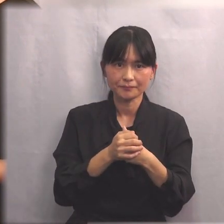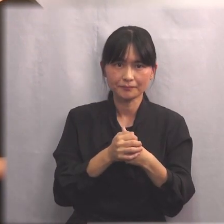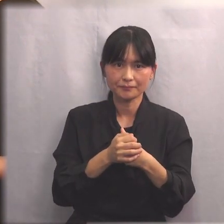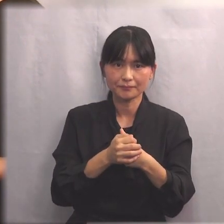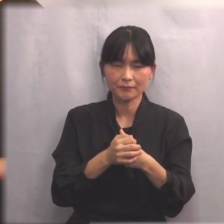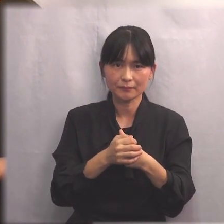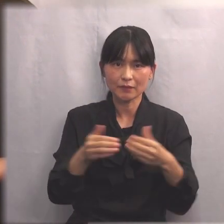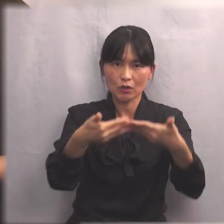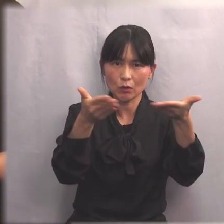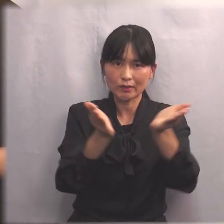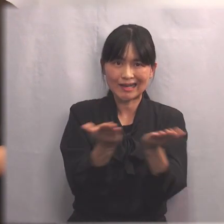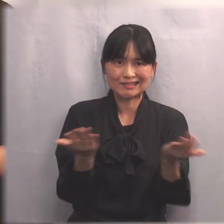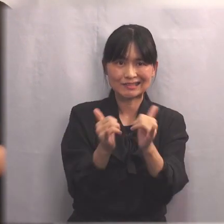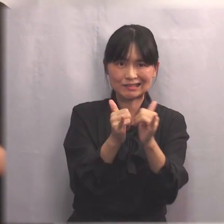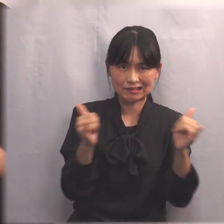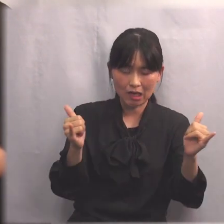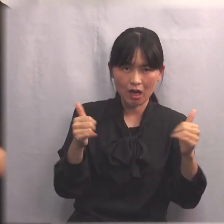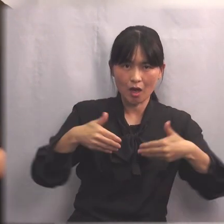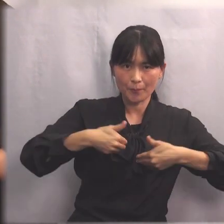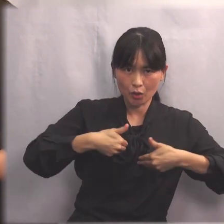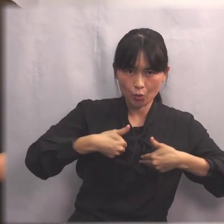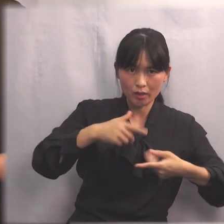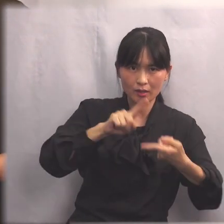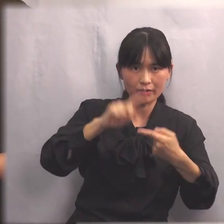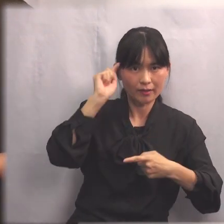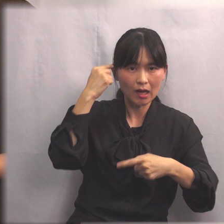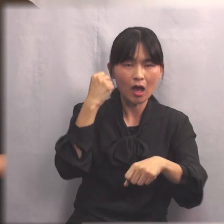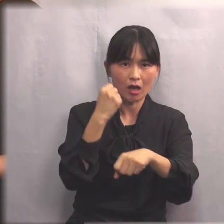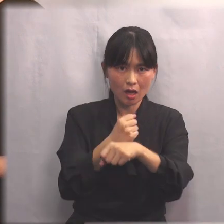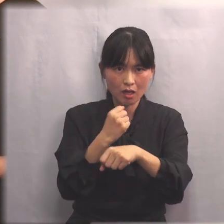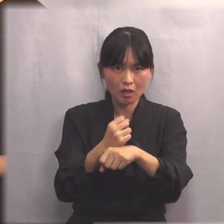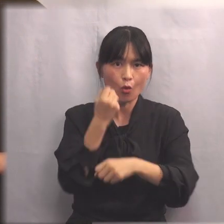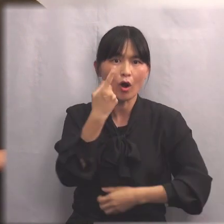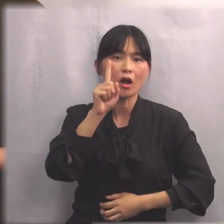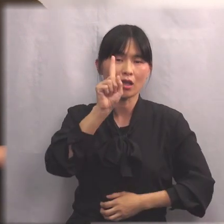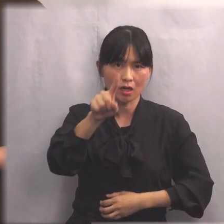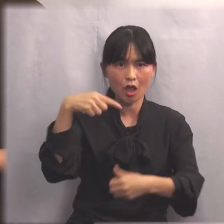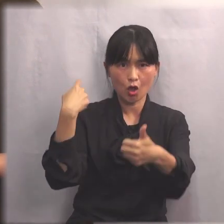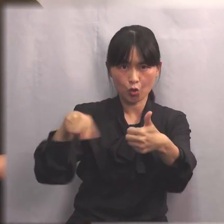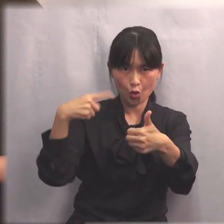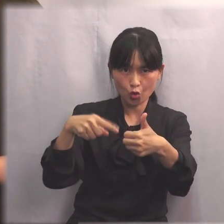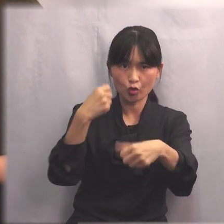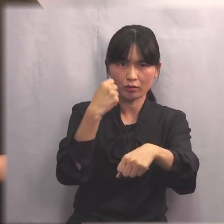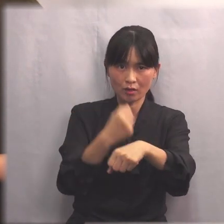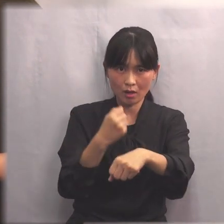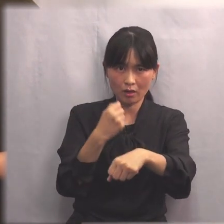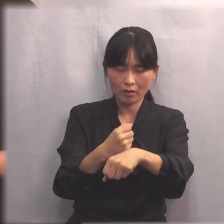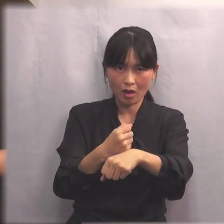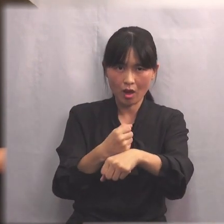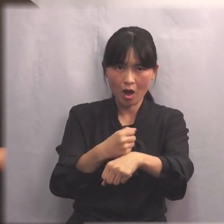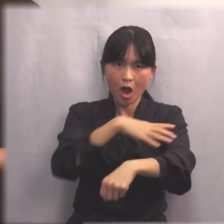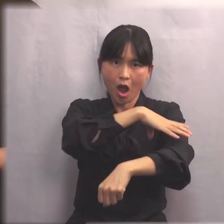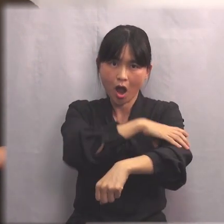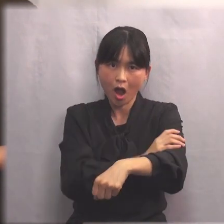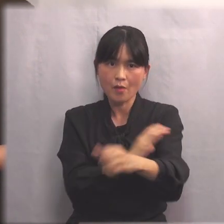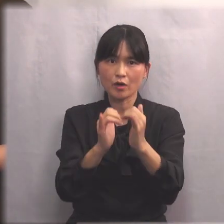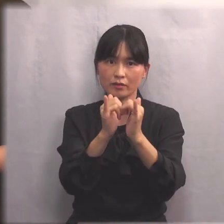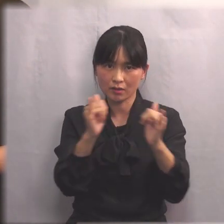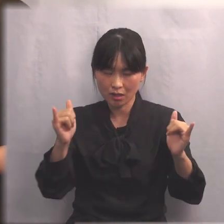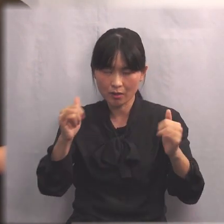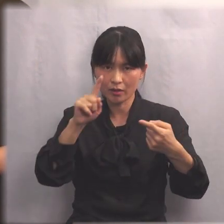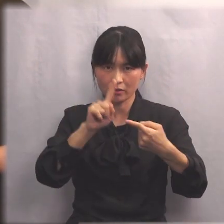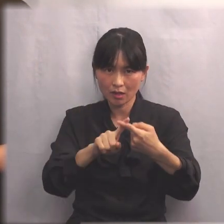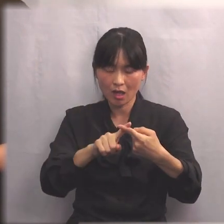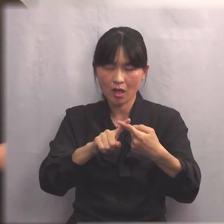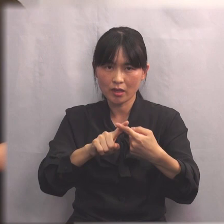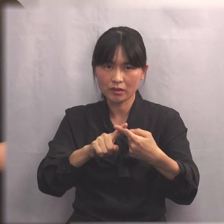드렸습니다. 그리고 당직자들의 수요와 필요를 반영해서 당직자 교육을 월 1회 이상 배치해서 주요 당 간부들의 역량을 강화할